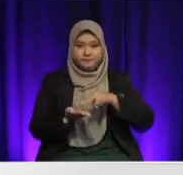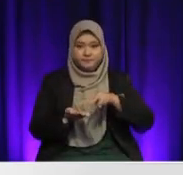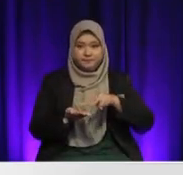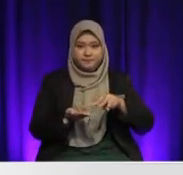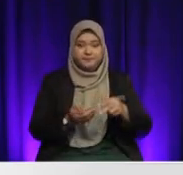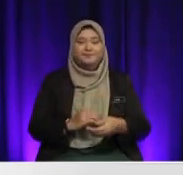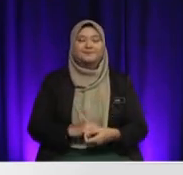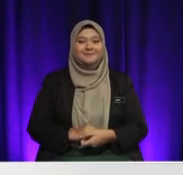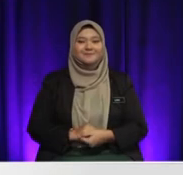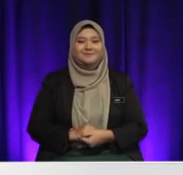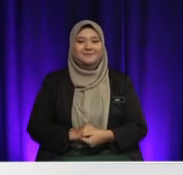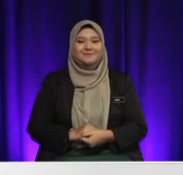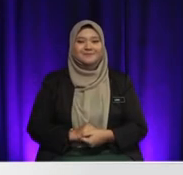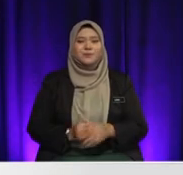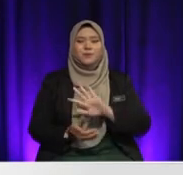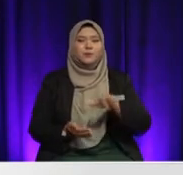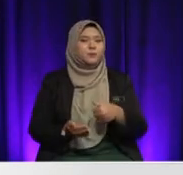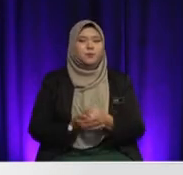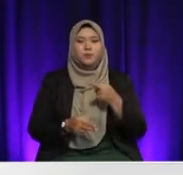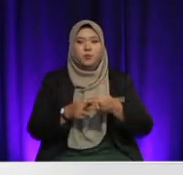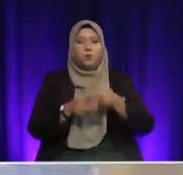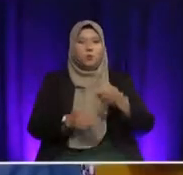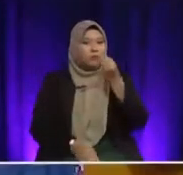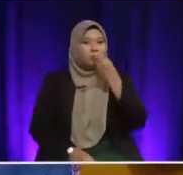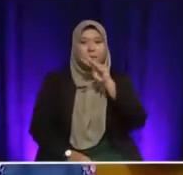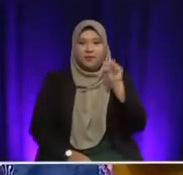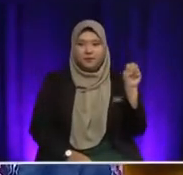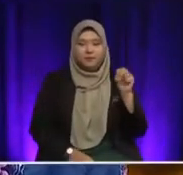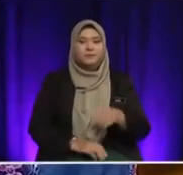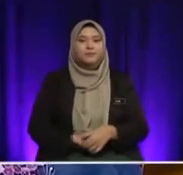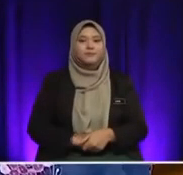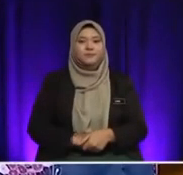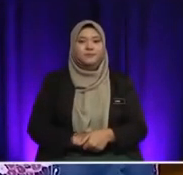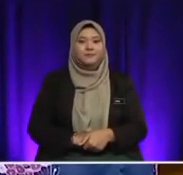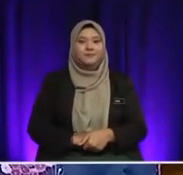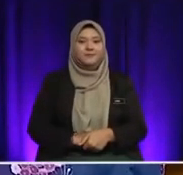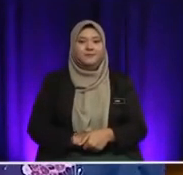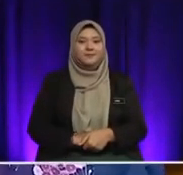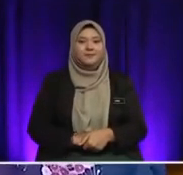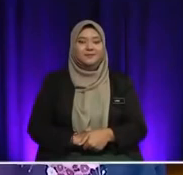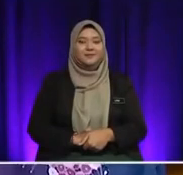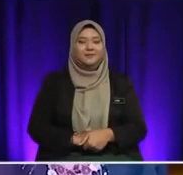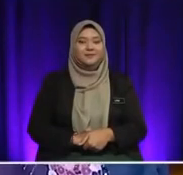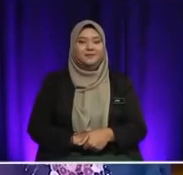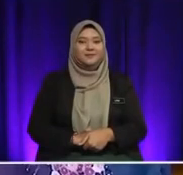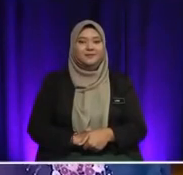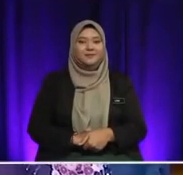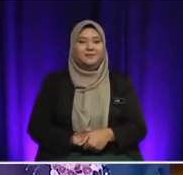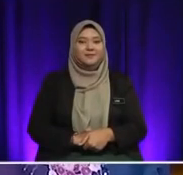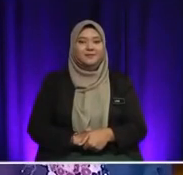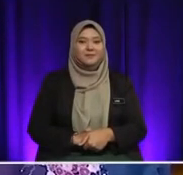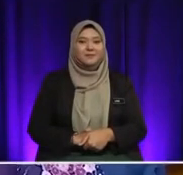kita ada popcorn daging ayam. Oh, sedapnya. Nak buat dia susah. Okey, dalam standard pembelajaran pula, kita